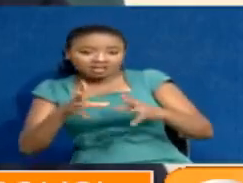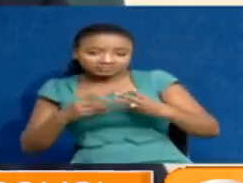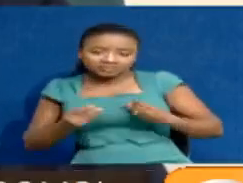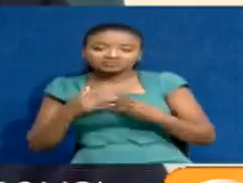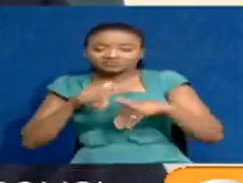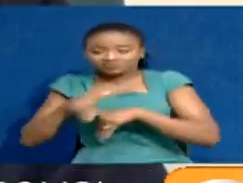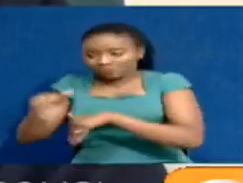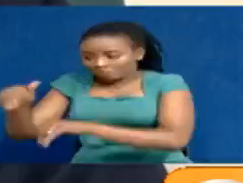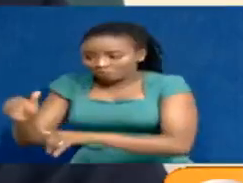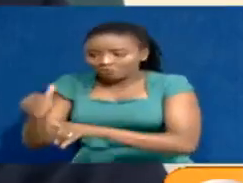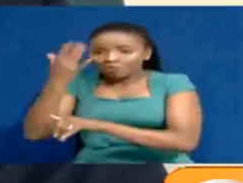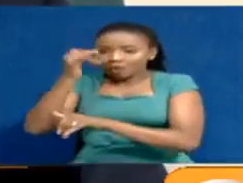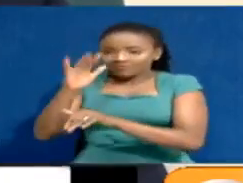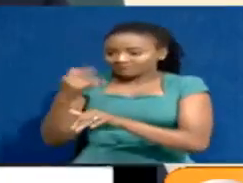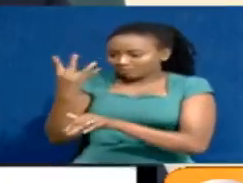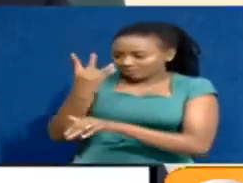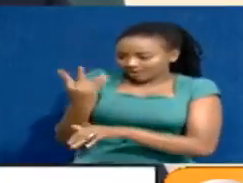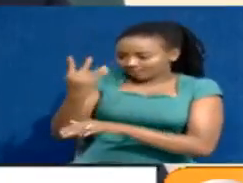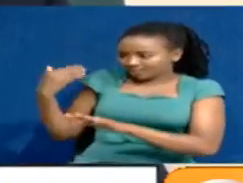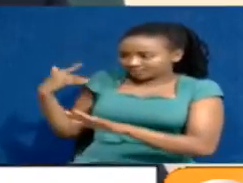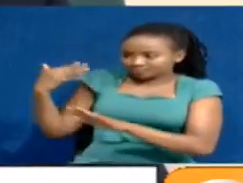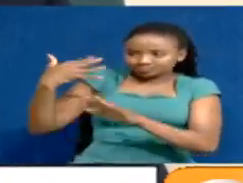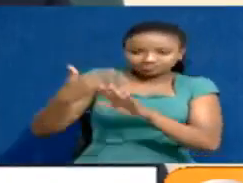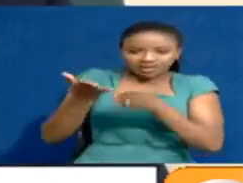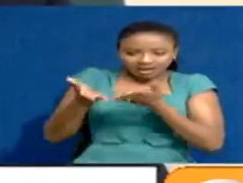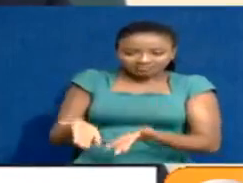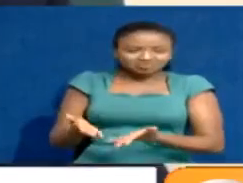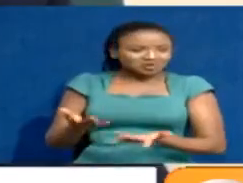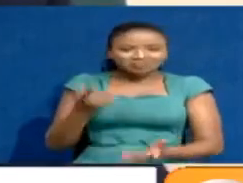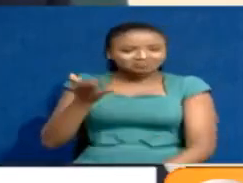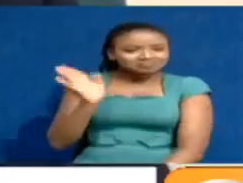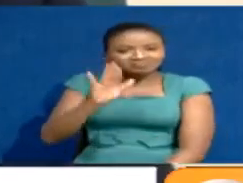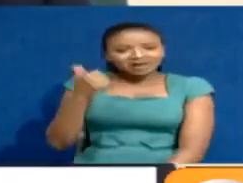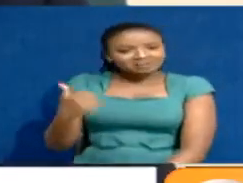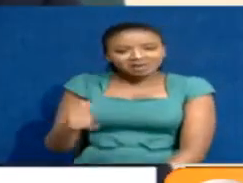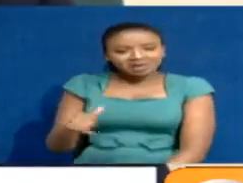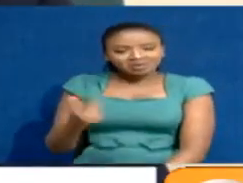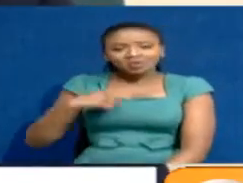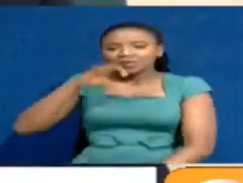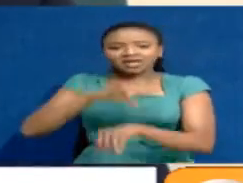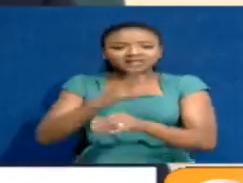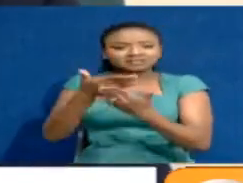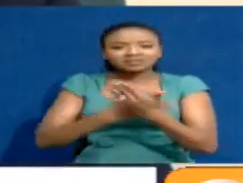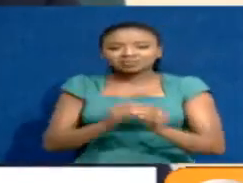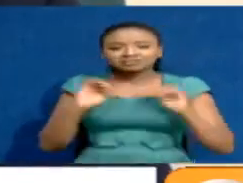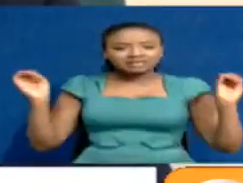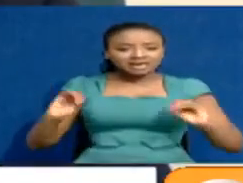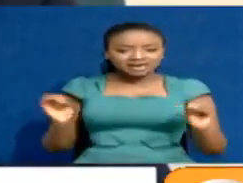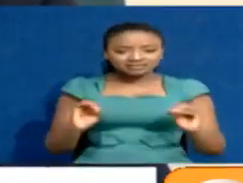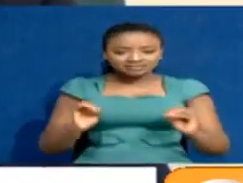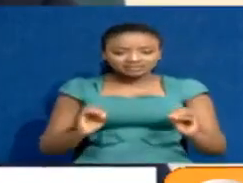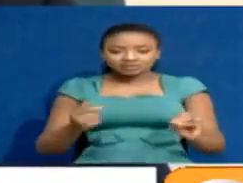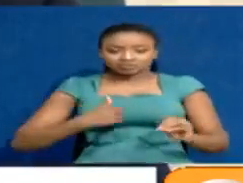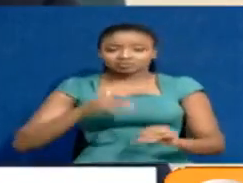Because from April last year mpaka leo hajaweza kupata ripoti yote. So